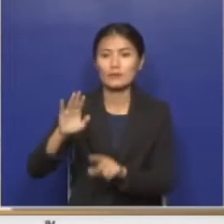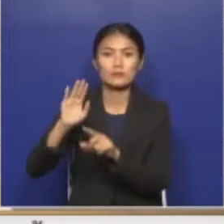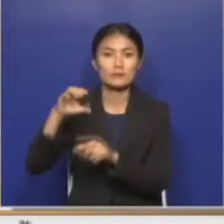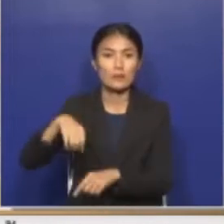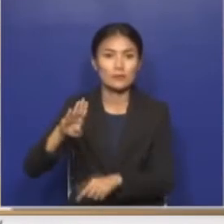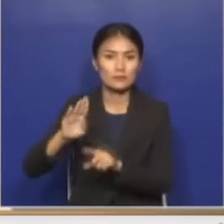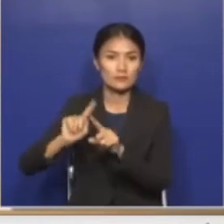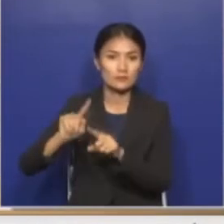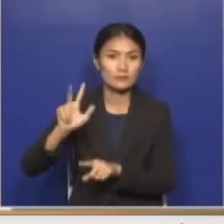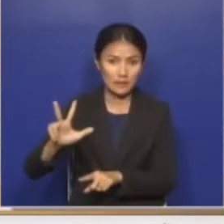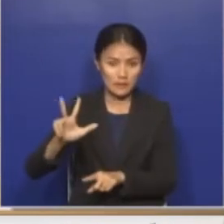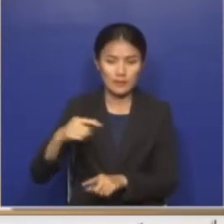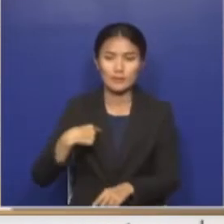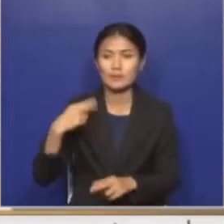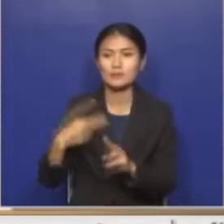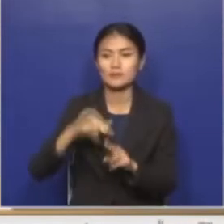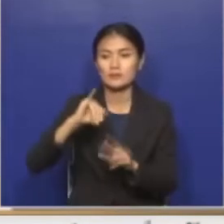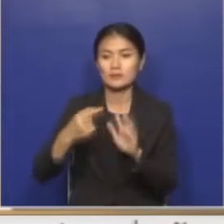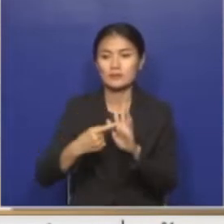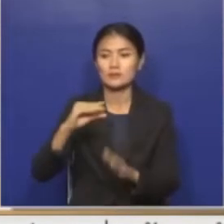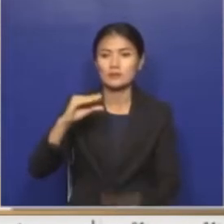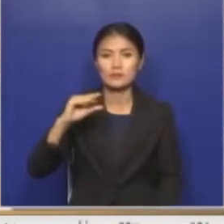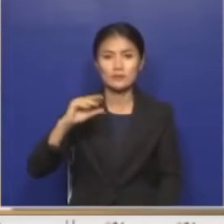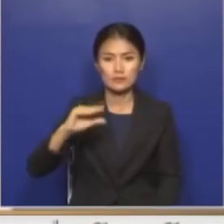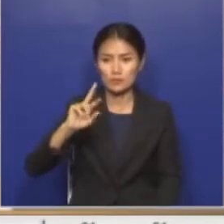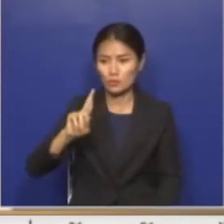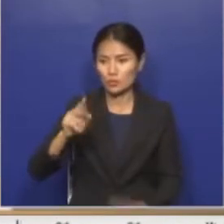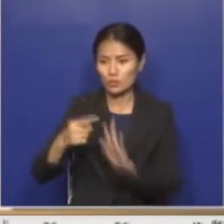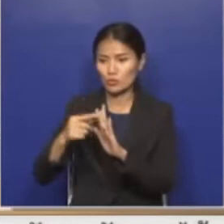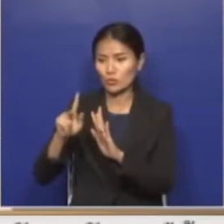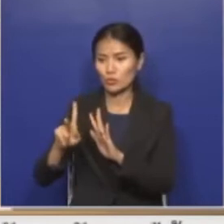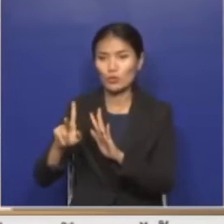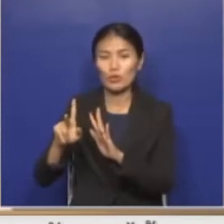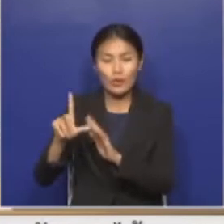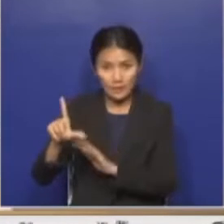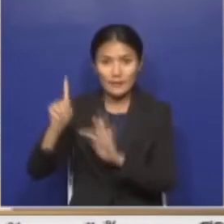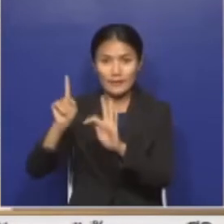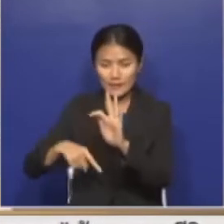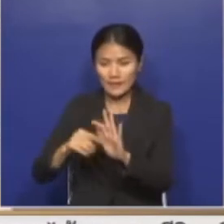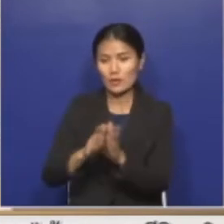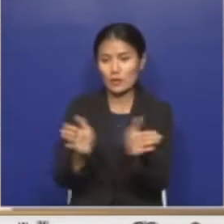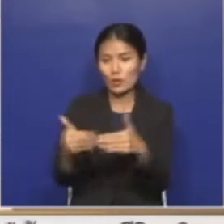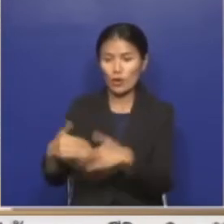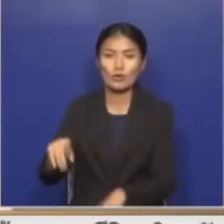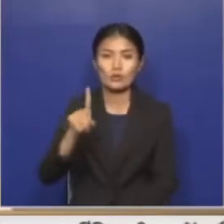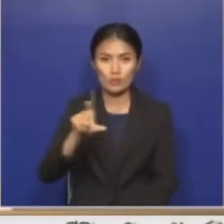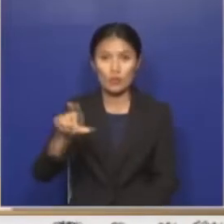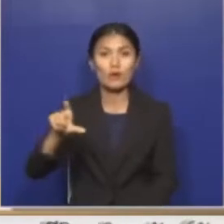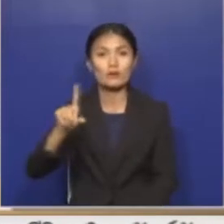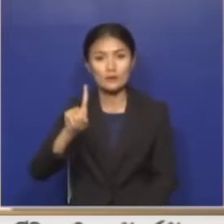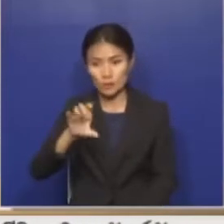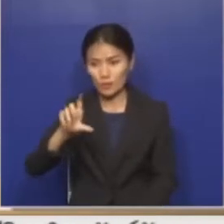ชื่อบริษัทจาโลเล่จำนวน 100ล้านกล่องกล่องละ 220 3บาท